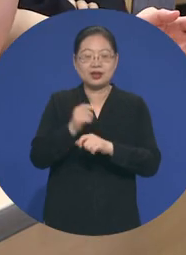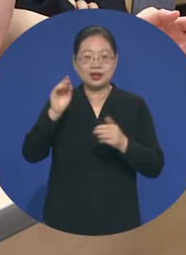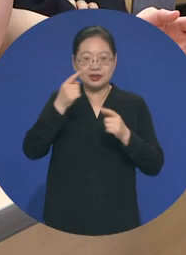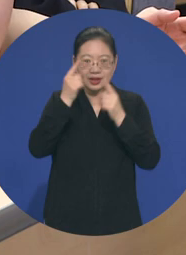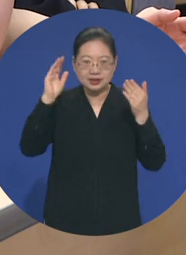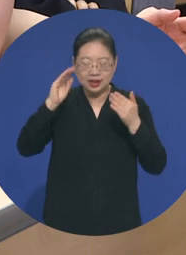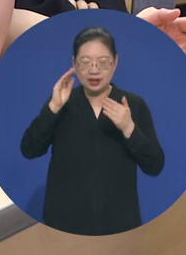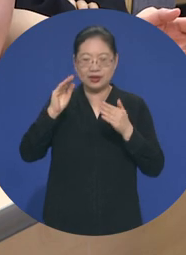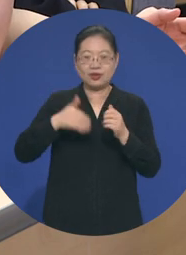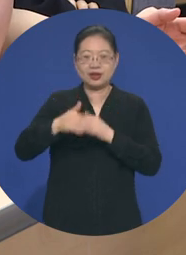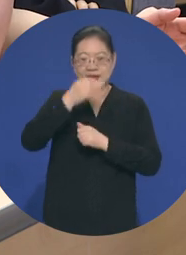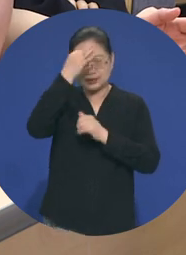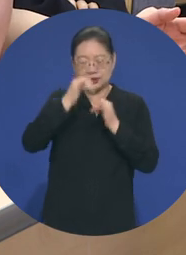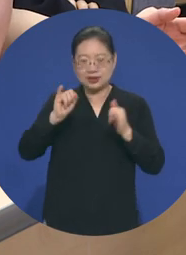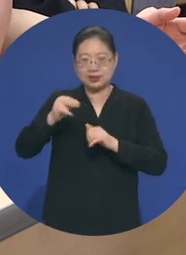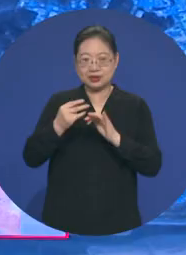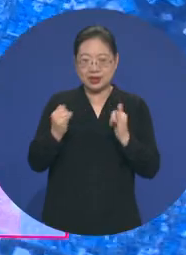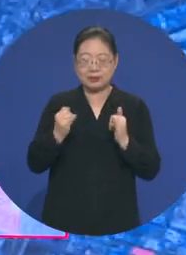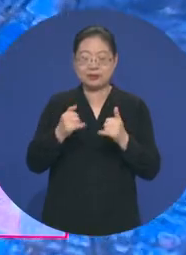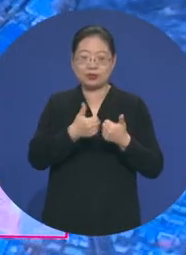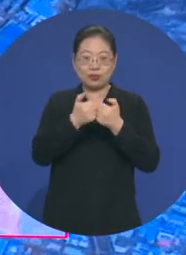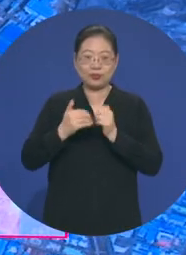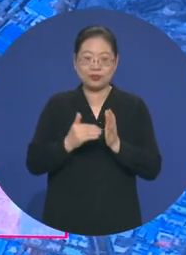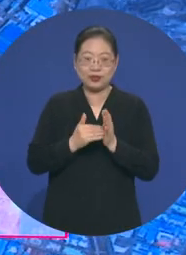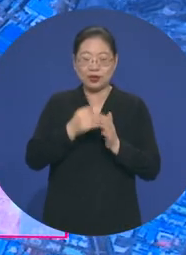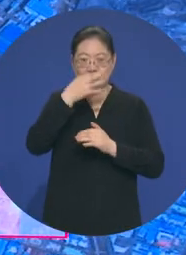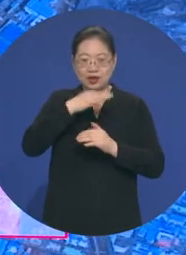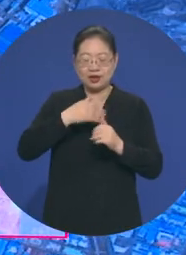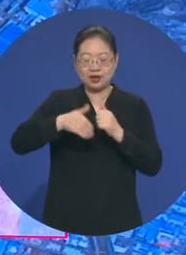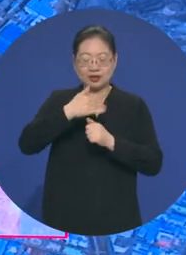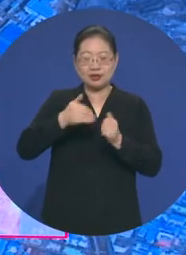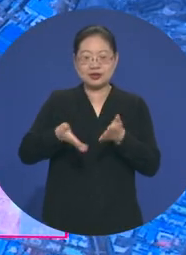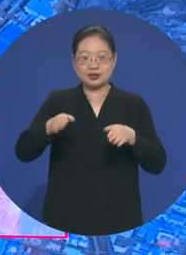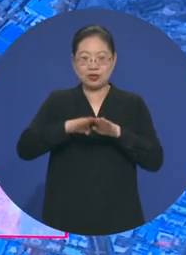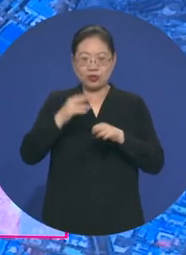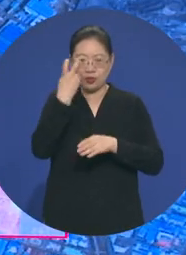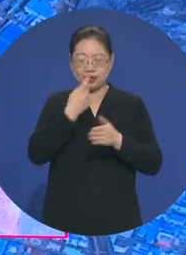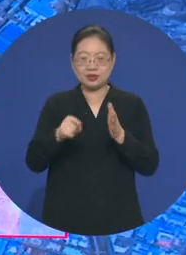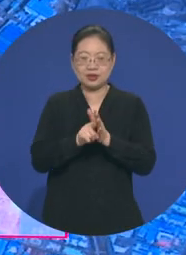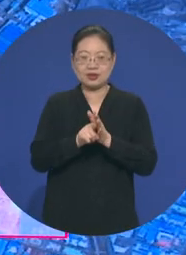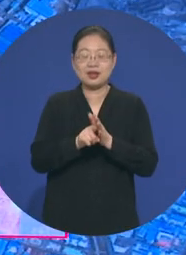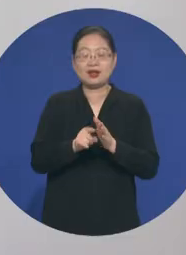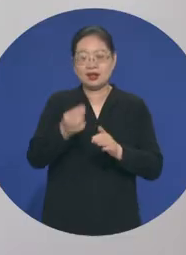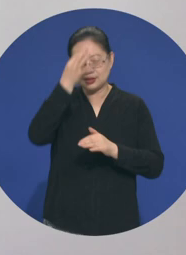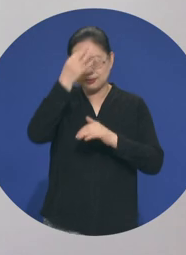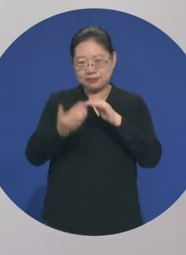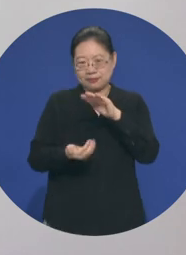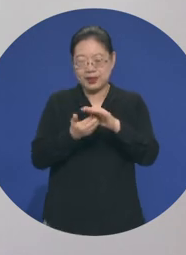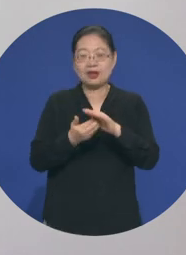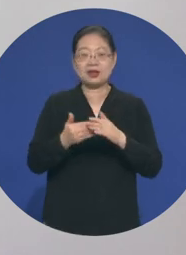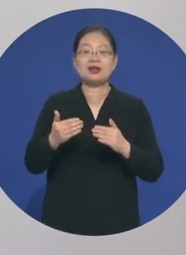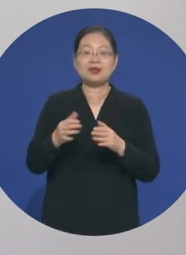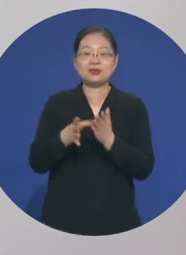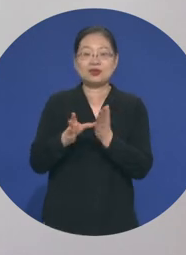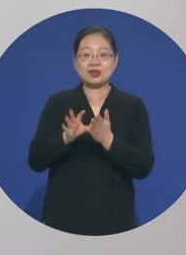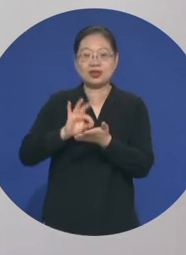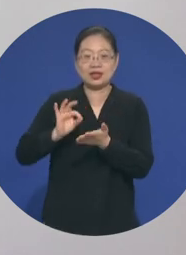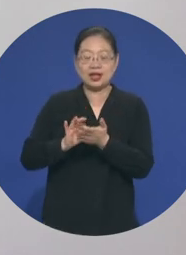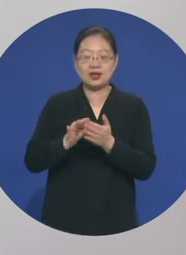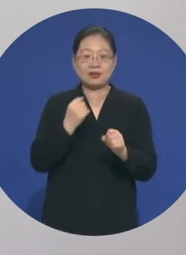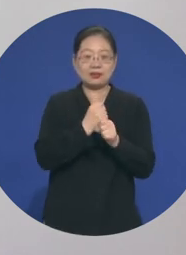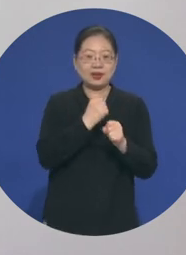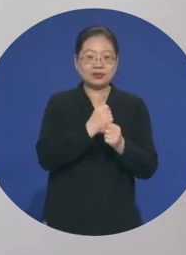등 200여 명이 머리를 맞댔습니다. 효율적 환경시설 관리를 위해 첨단 장비 운영과 개발 동향을